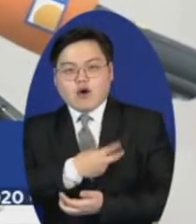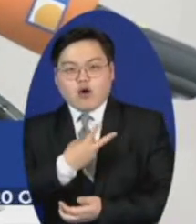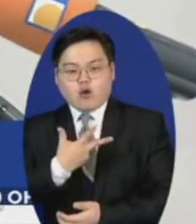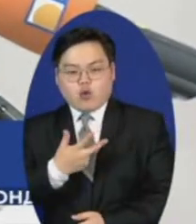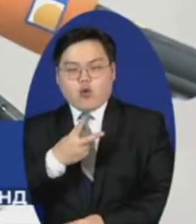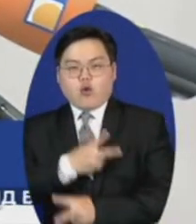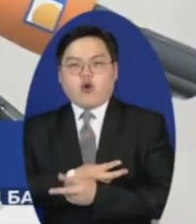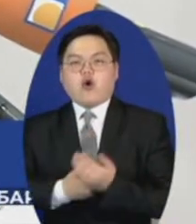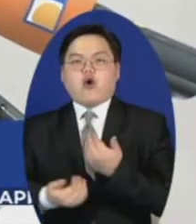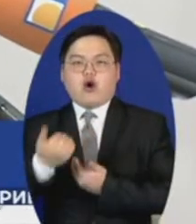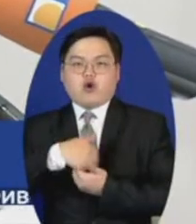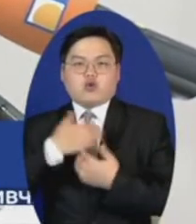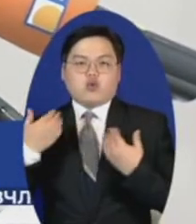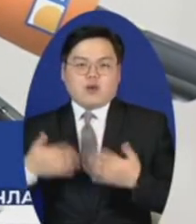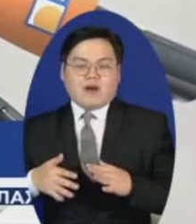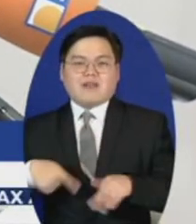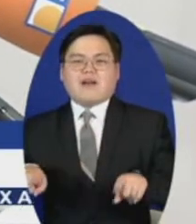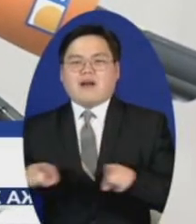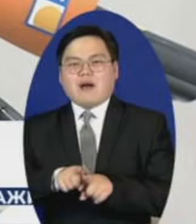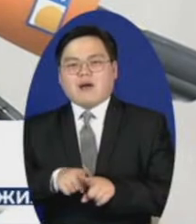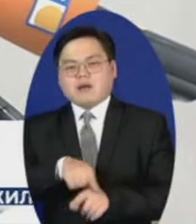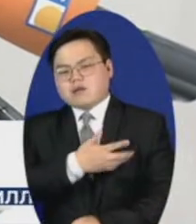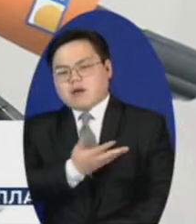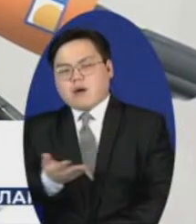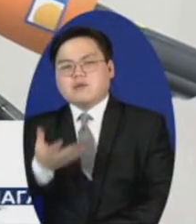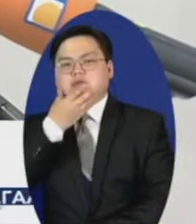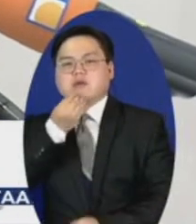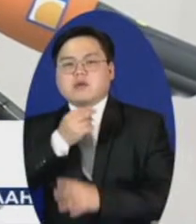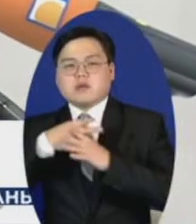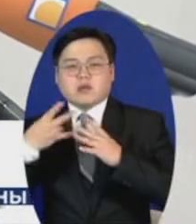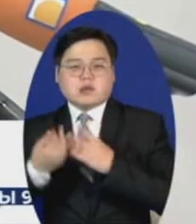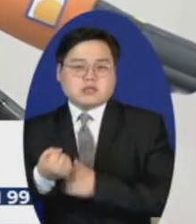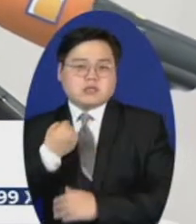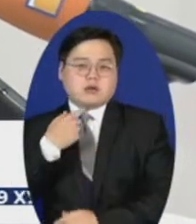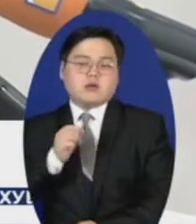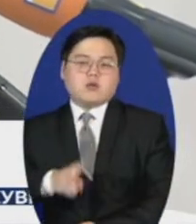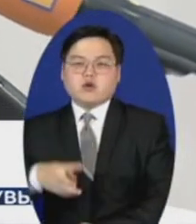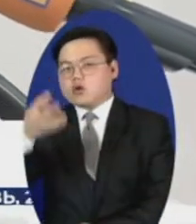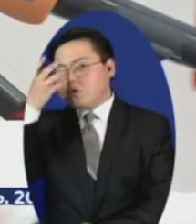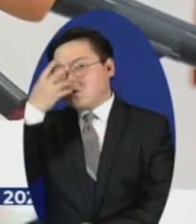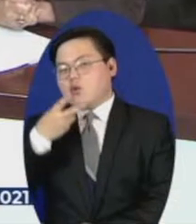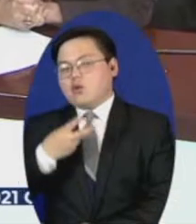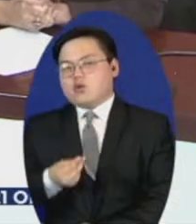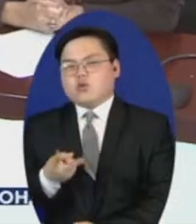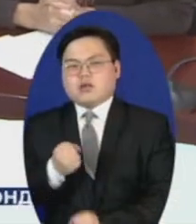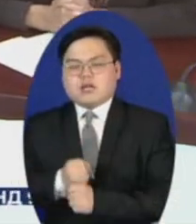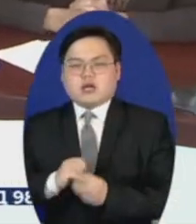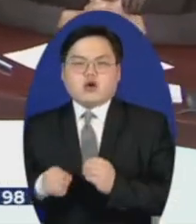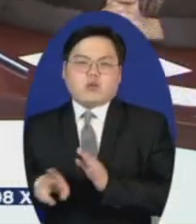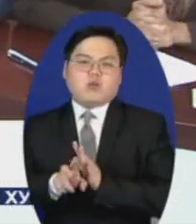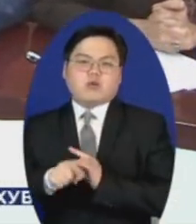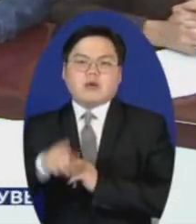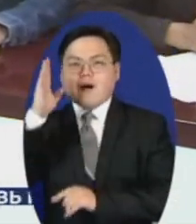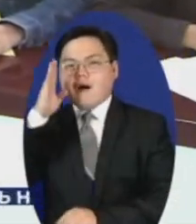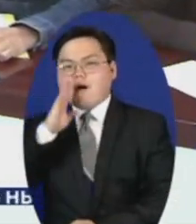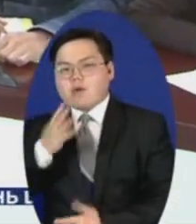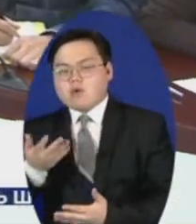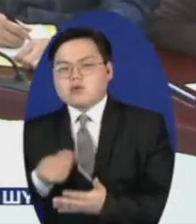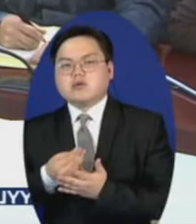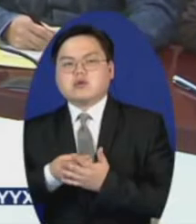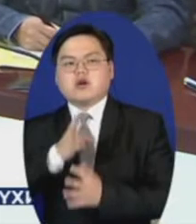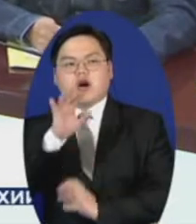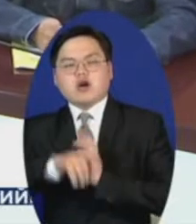чадсан. Яг энэ мэдчилэн та нар нэгдэж чадах юм бол энэ төр төсөг нэгдсэн арга хэмжээг авахд бэлэн байна. Өнөөдөр ээж авдар магадгүй олон